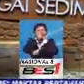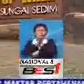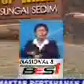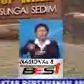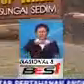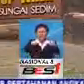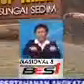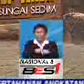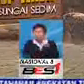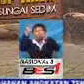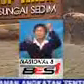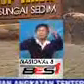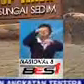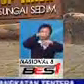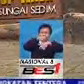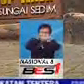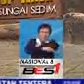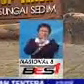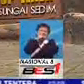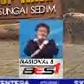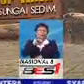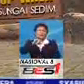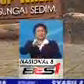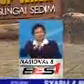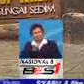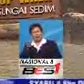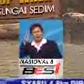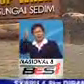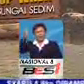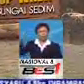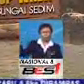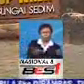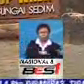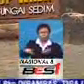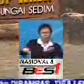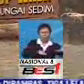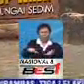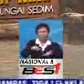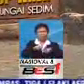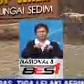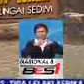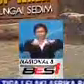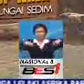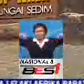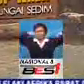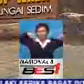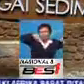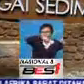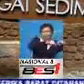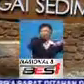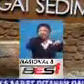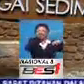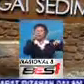antara produk pelancongan yang terdapat dalam negeri Kedah. Saya akan buat satu aktiviti canopy walk dengan jarak ketinggian 26